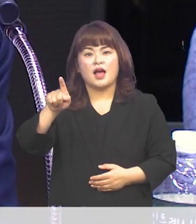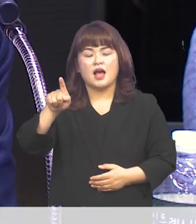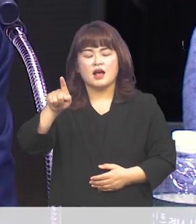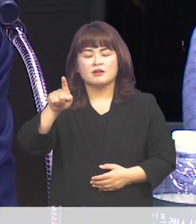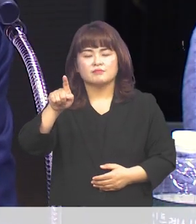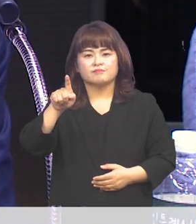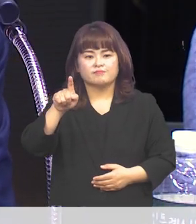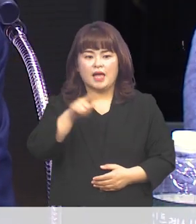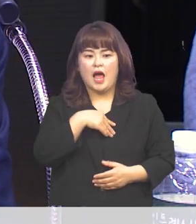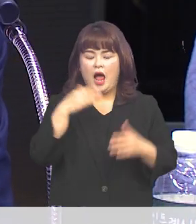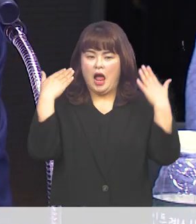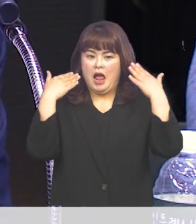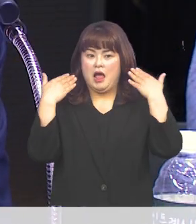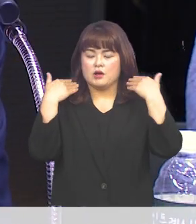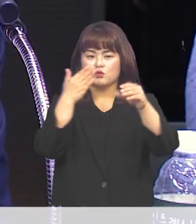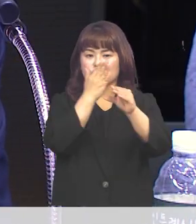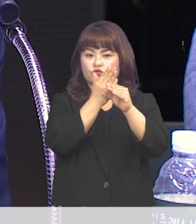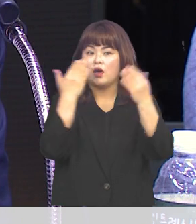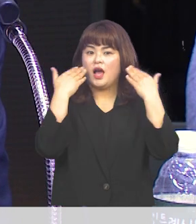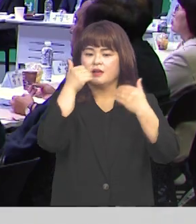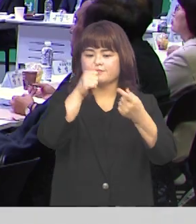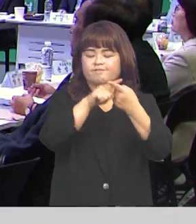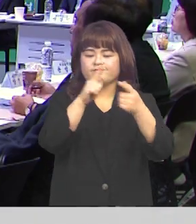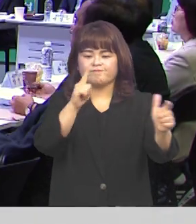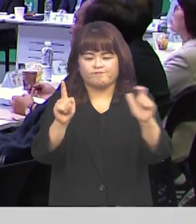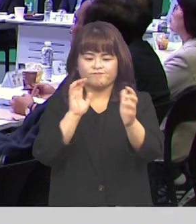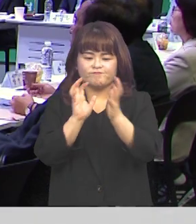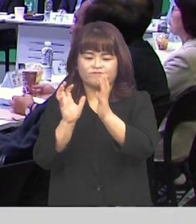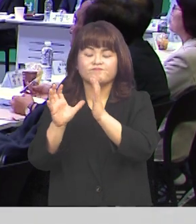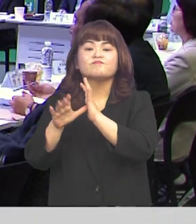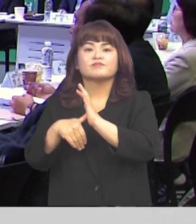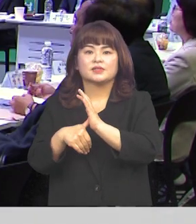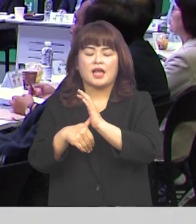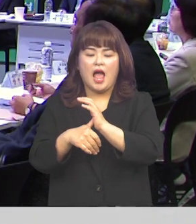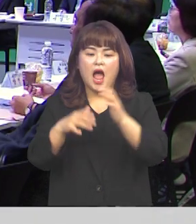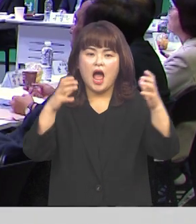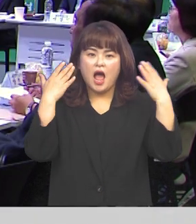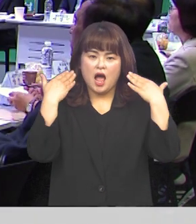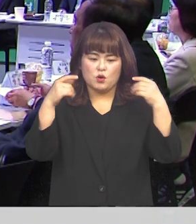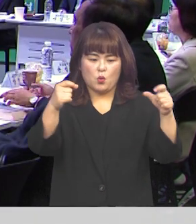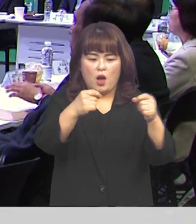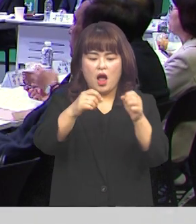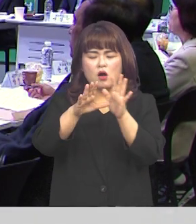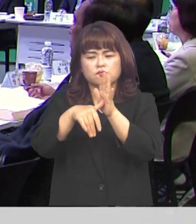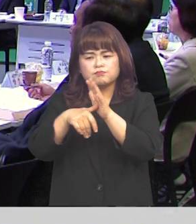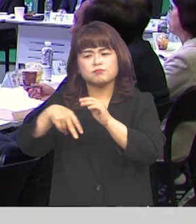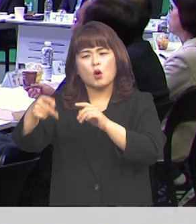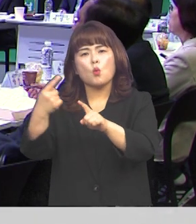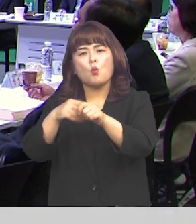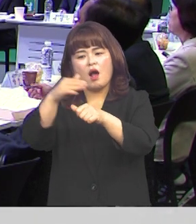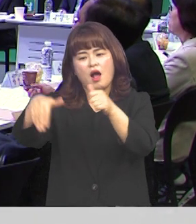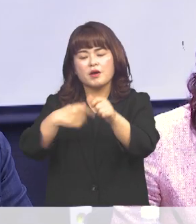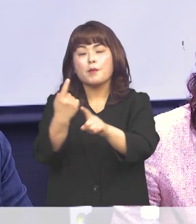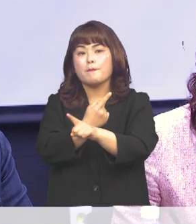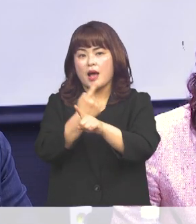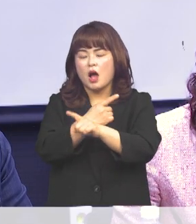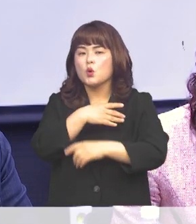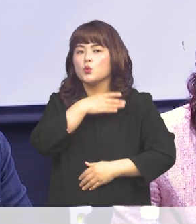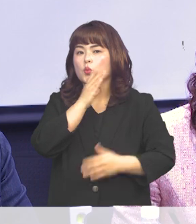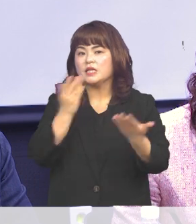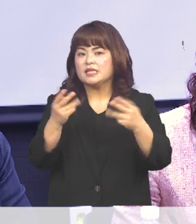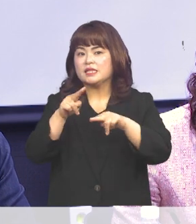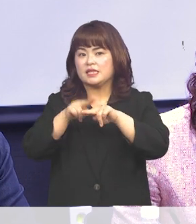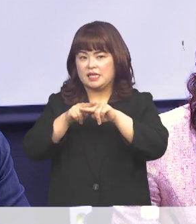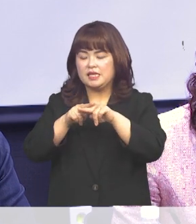중학교와 교육발전 간담회를 가졌습니다. 간담회에서는 학교 주변과 통학로 등의 환경 개선, 노인